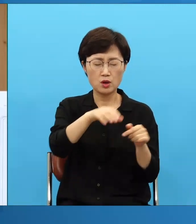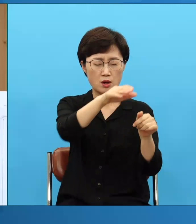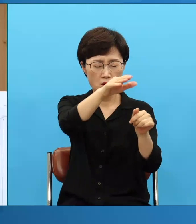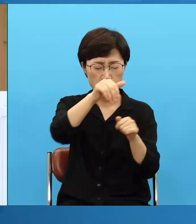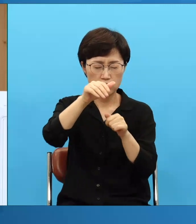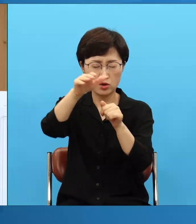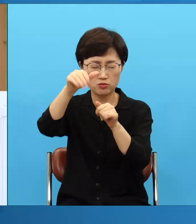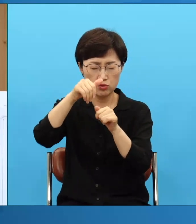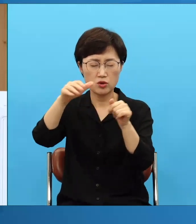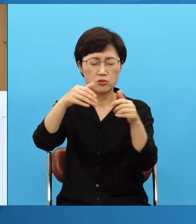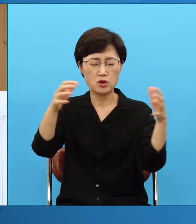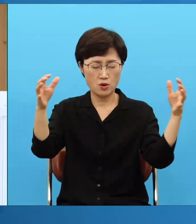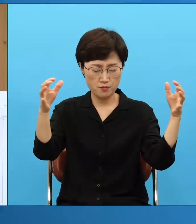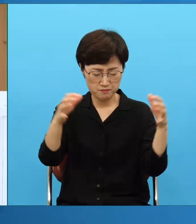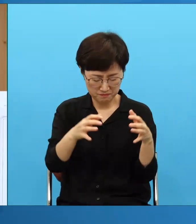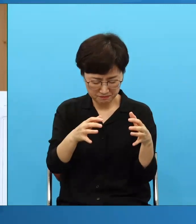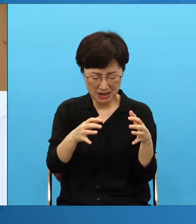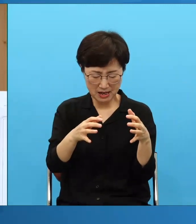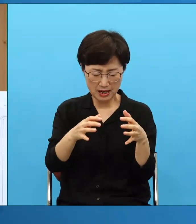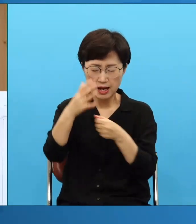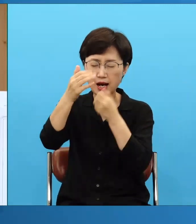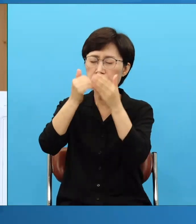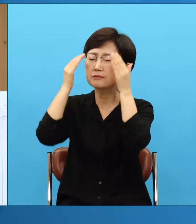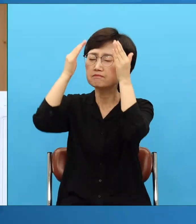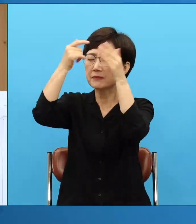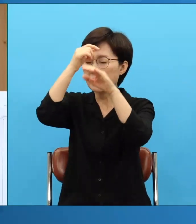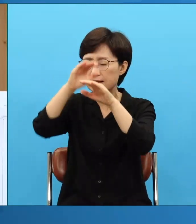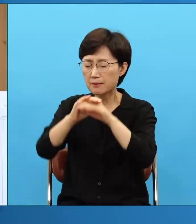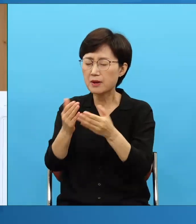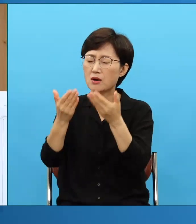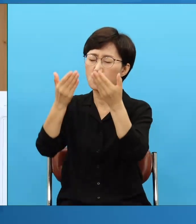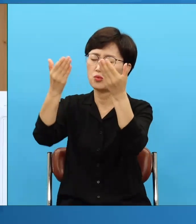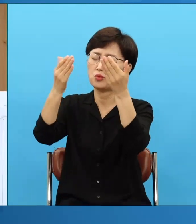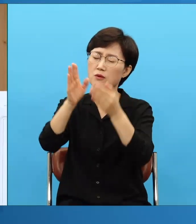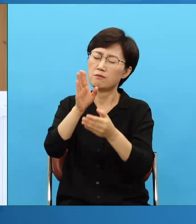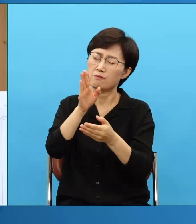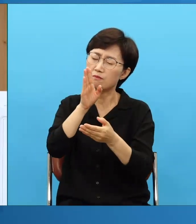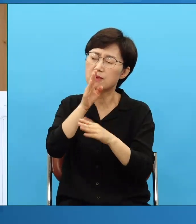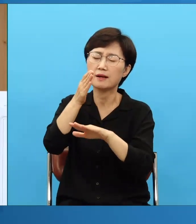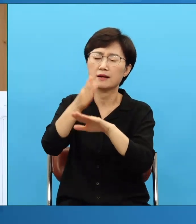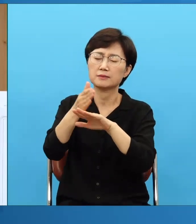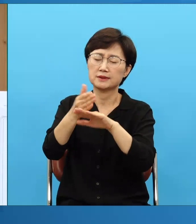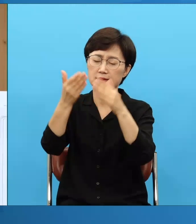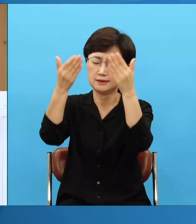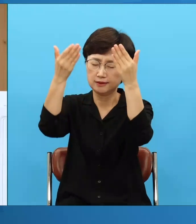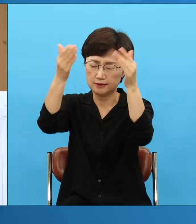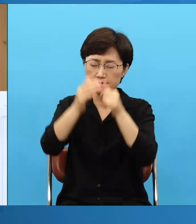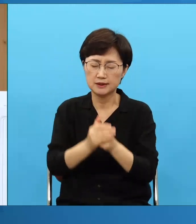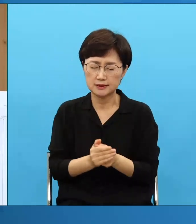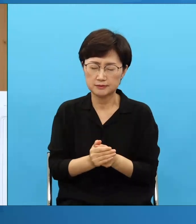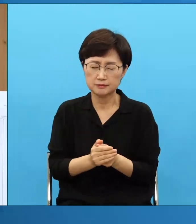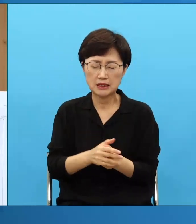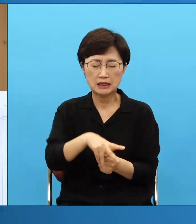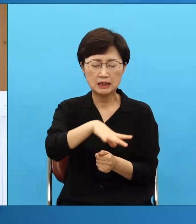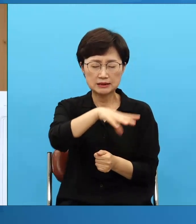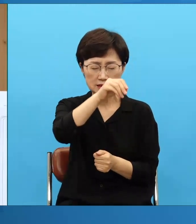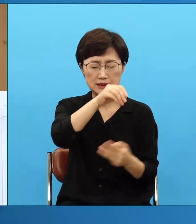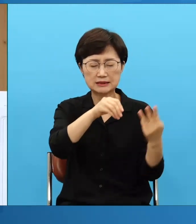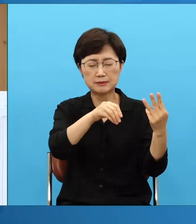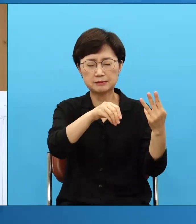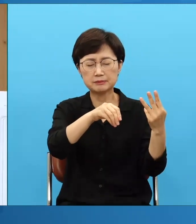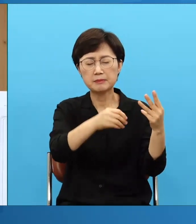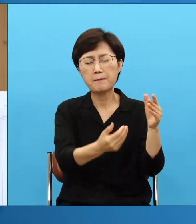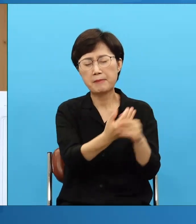Father God, who created the heavens and the earth, we give you sincere thanks for calling us to this blessed seat of worship today. 창세기 3장 사건으로 사탄의